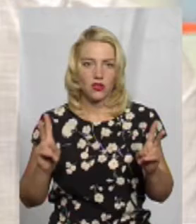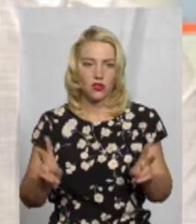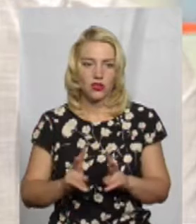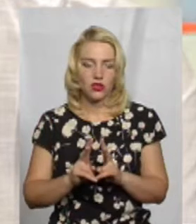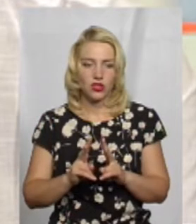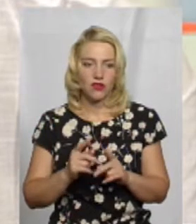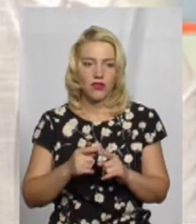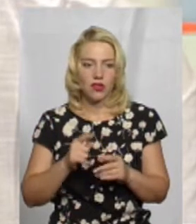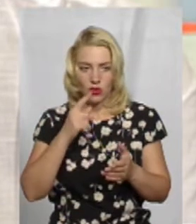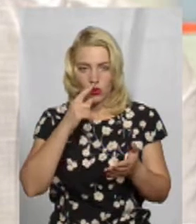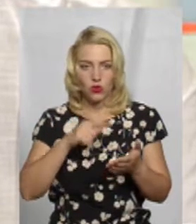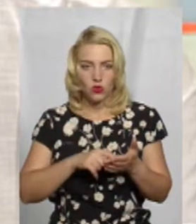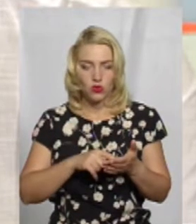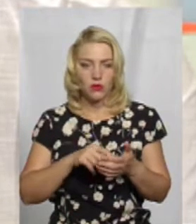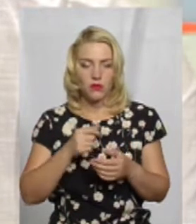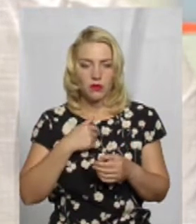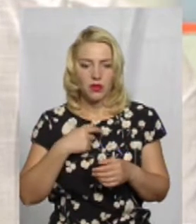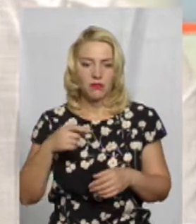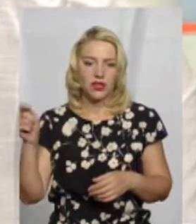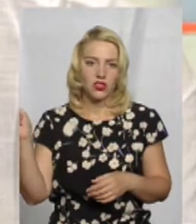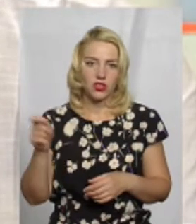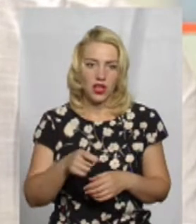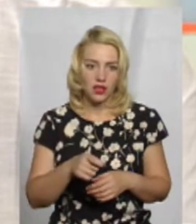він такий доступний. От ми приїжджаємо,